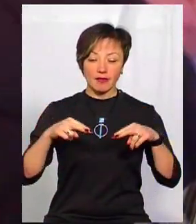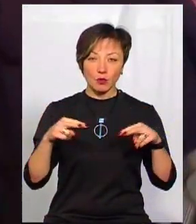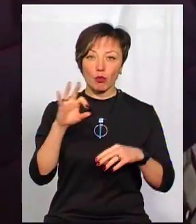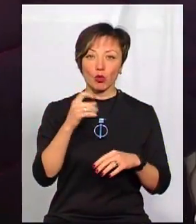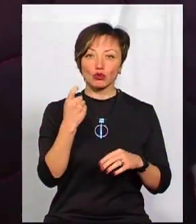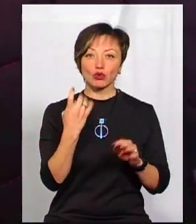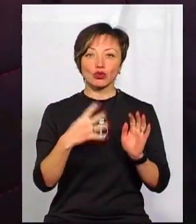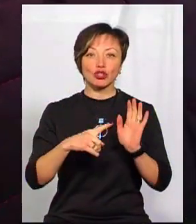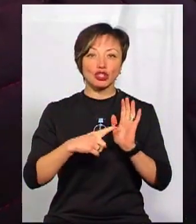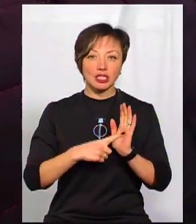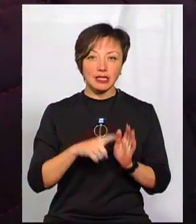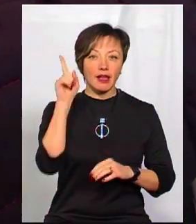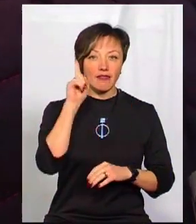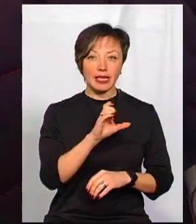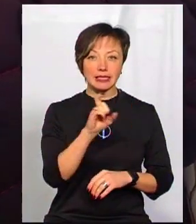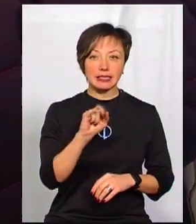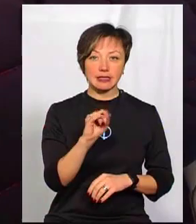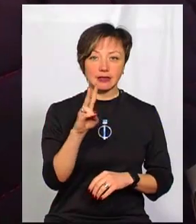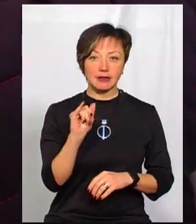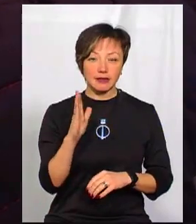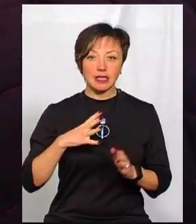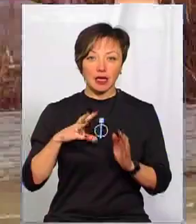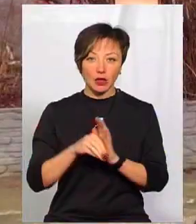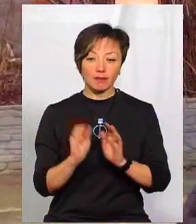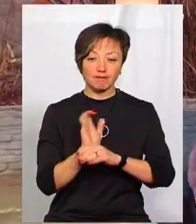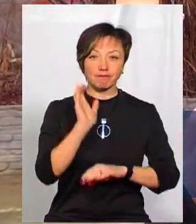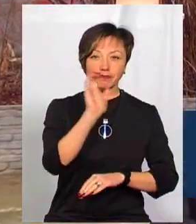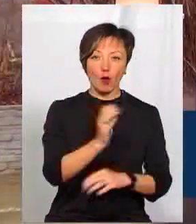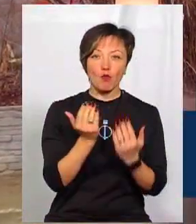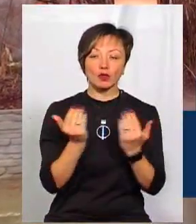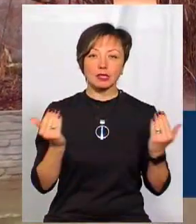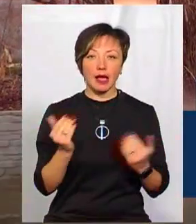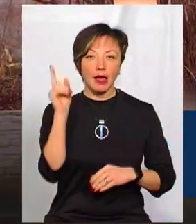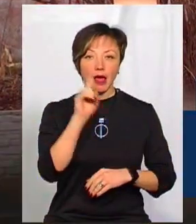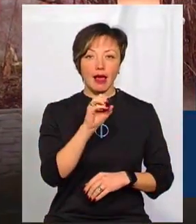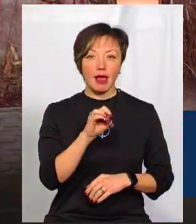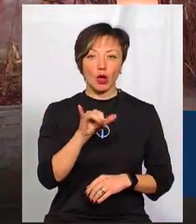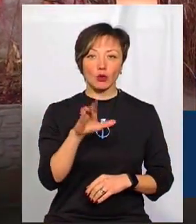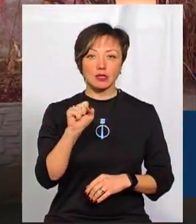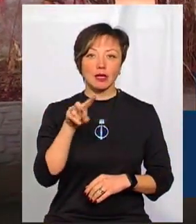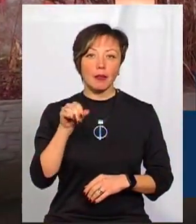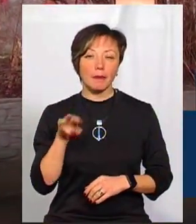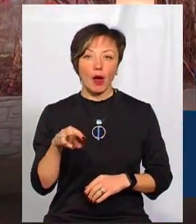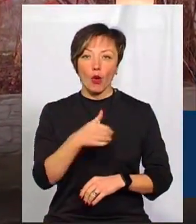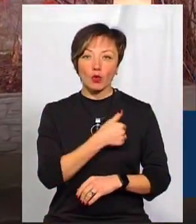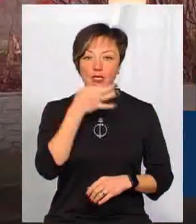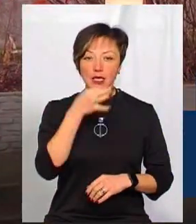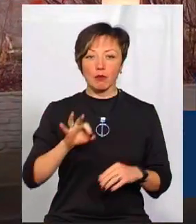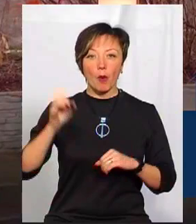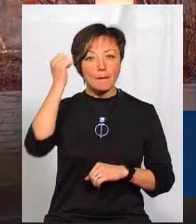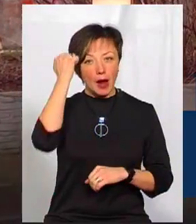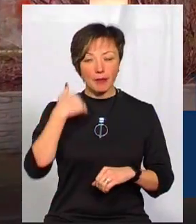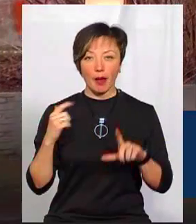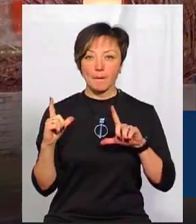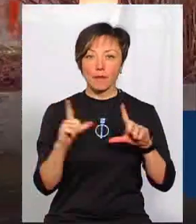євреїв Зінькова, які загинули, та надіслала листом у музей Єрусалиму. Я хочу сказати про пам'ять. Я